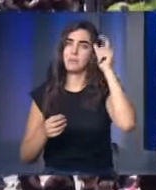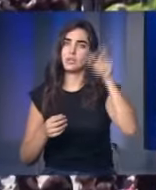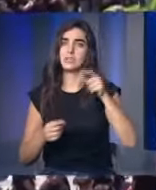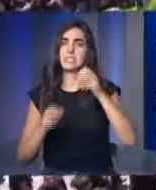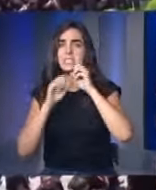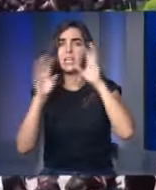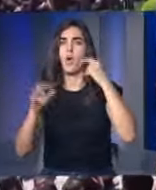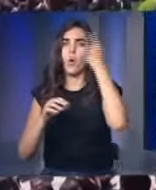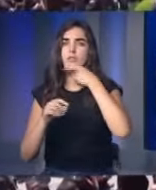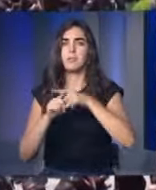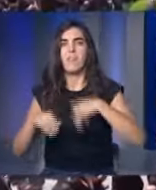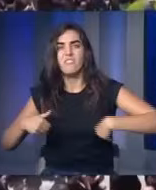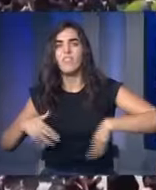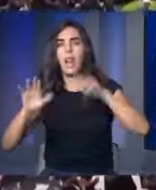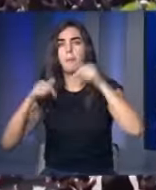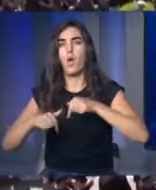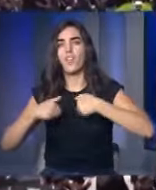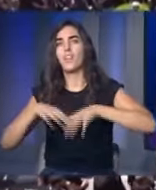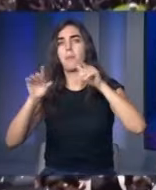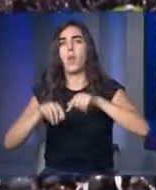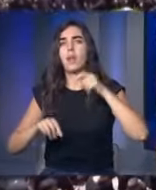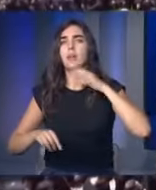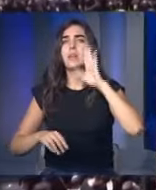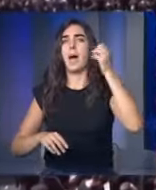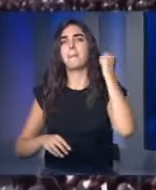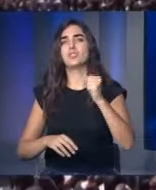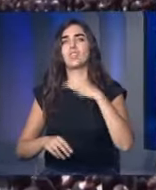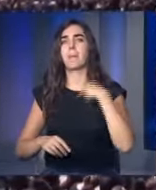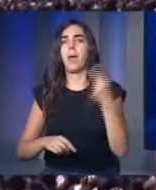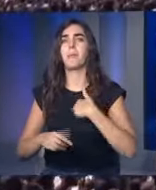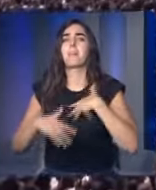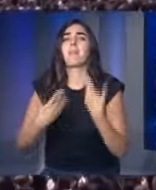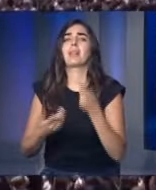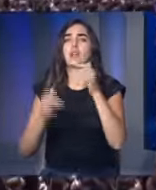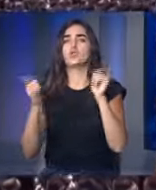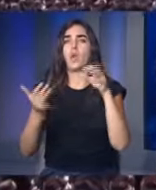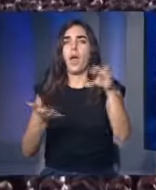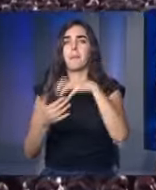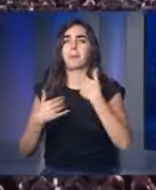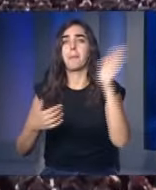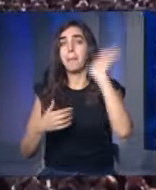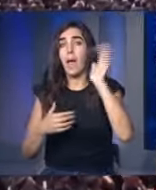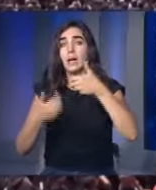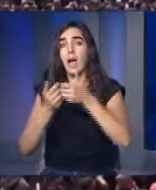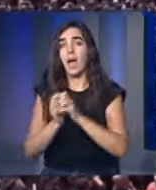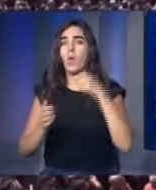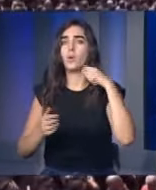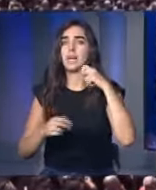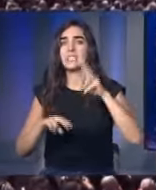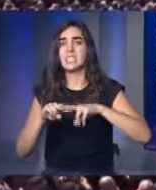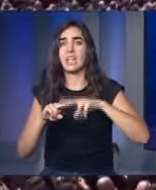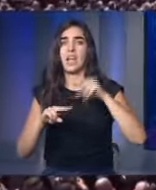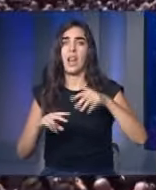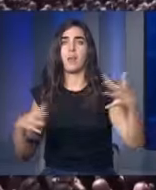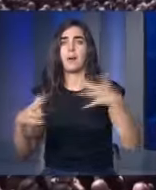سموتريتش وصرخوا بوجهه ارحل من هنا يا مجرم لا نريدك في الجولان. ودعا الأهالي الوزراء الإسرائيليين إلى عدم